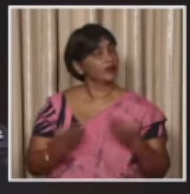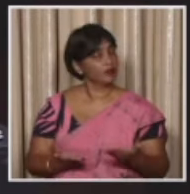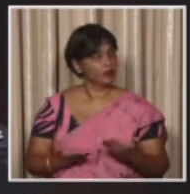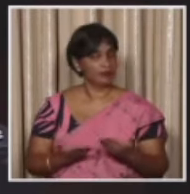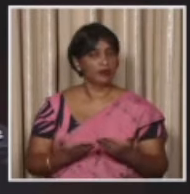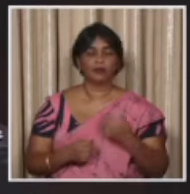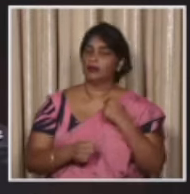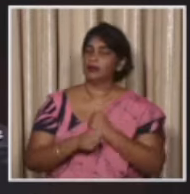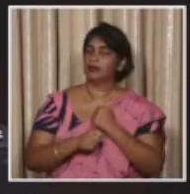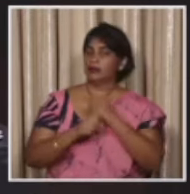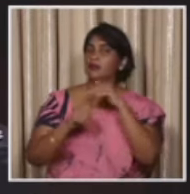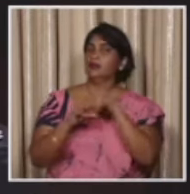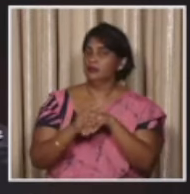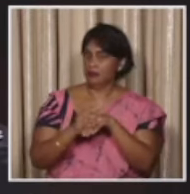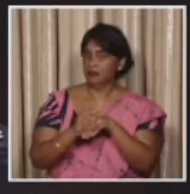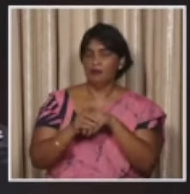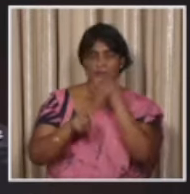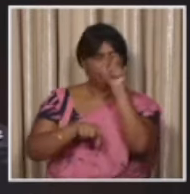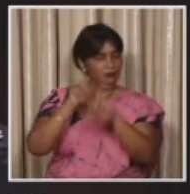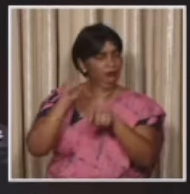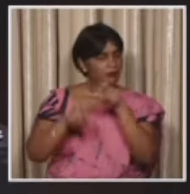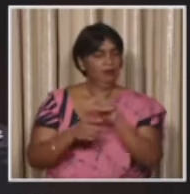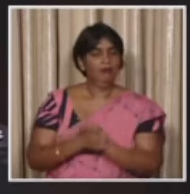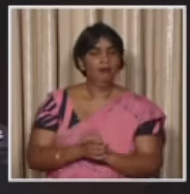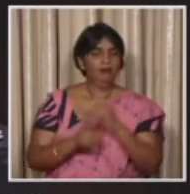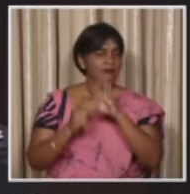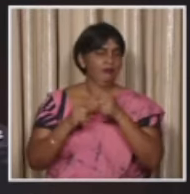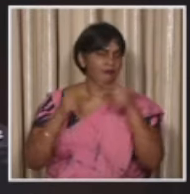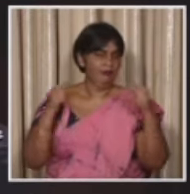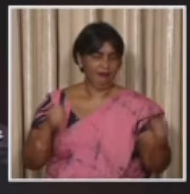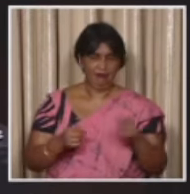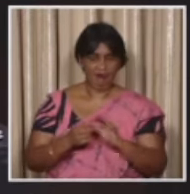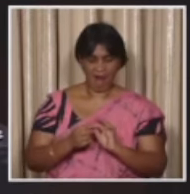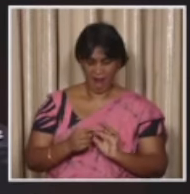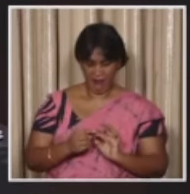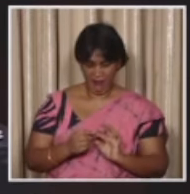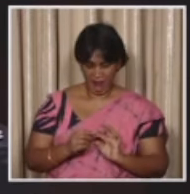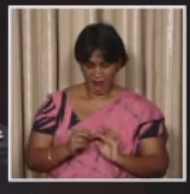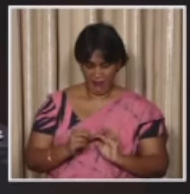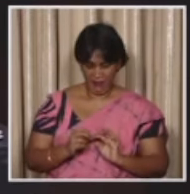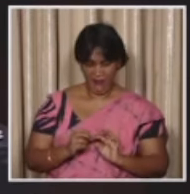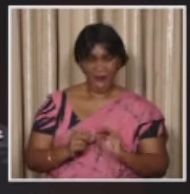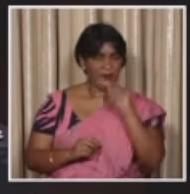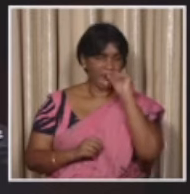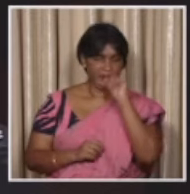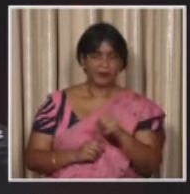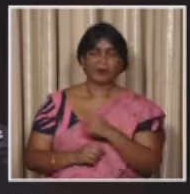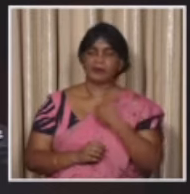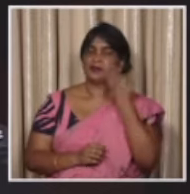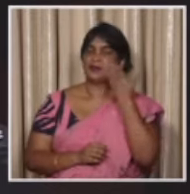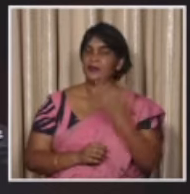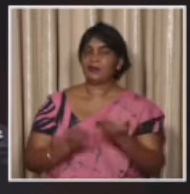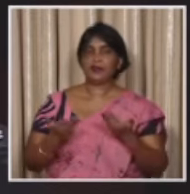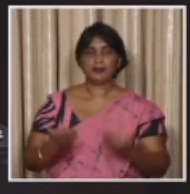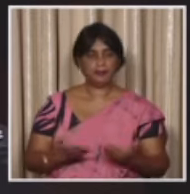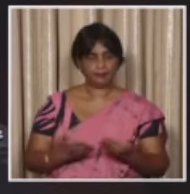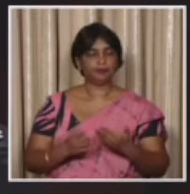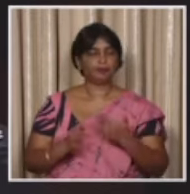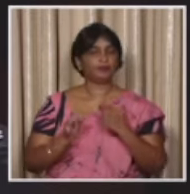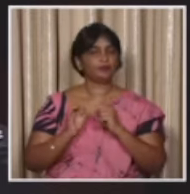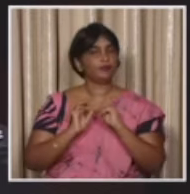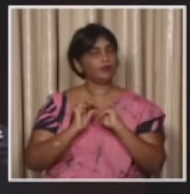වර්තමානයේ ආණ්ඩු පාර්ශ්වයේ සිටින කොටස් එකට විරුද්ධ වුණේ? ඇත්ත වශයෙන්ම බැලුවොත් මේ වර්තමාන